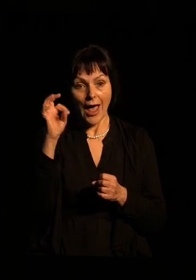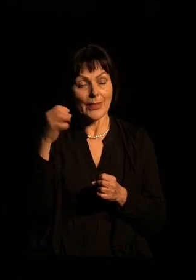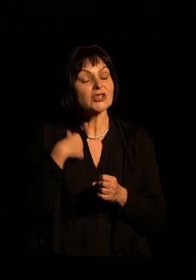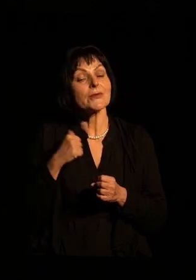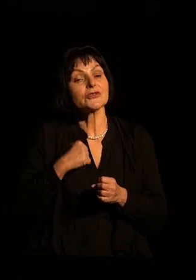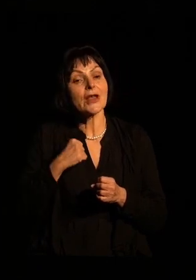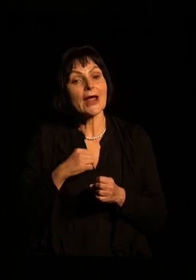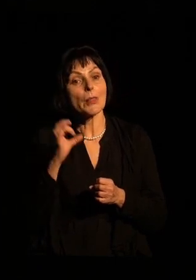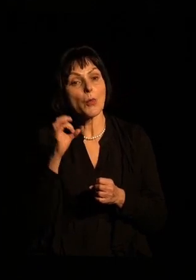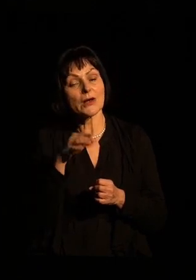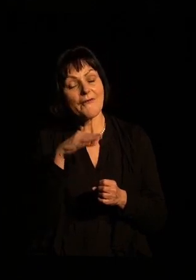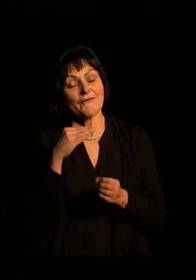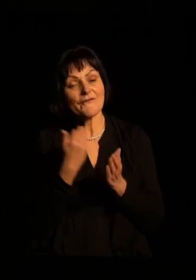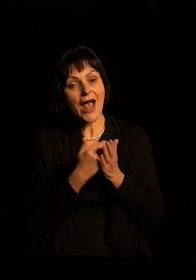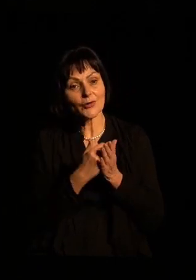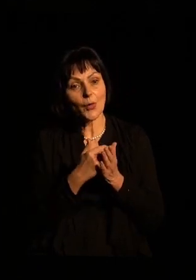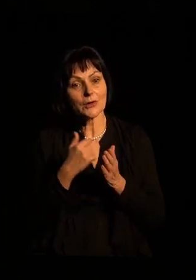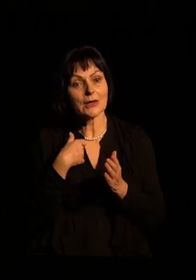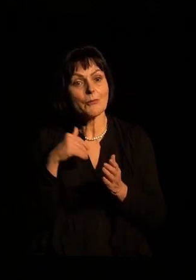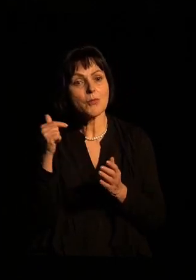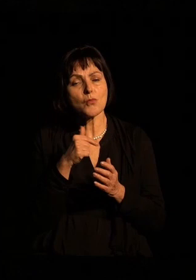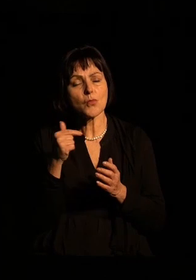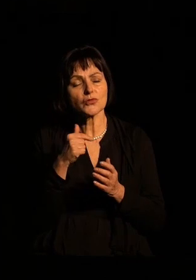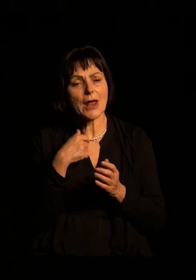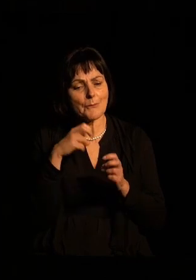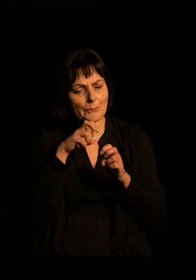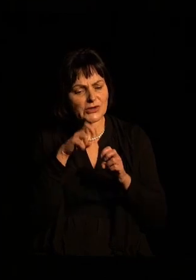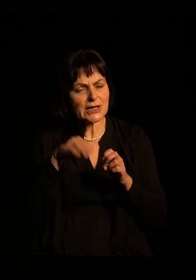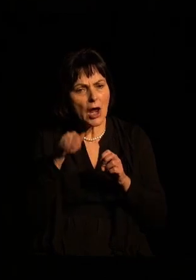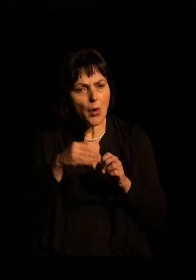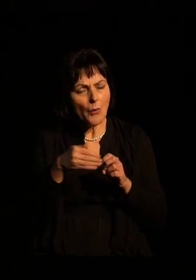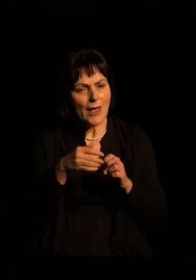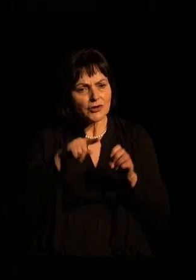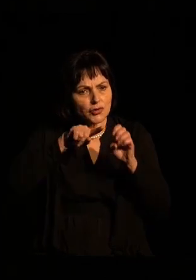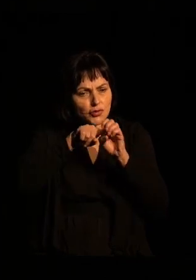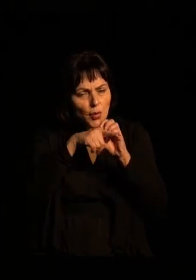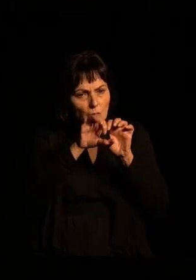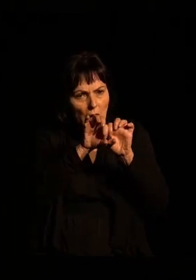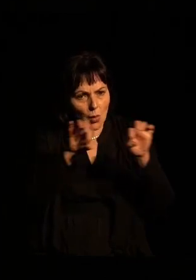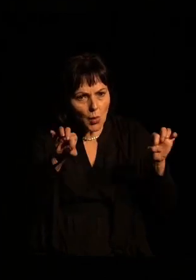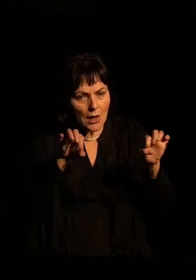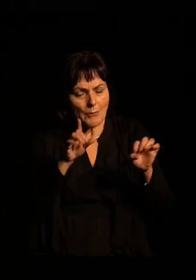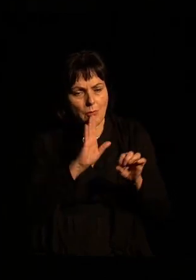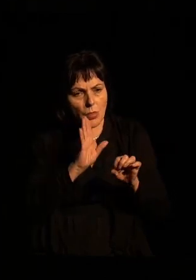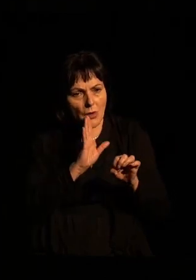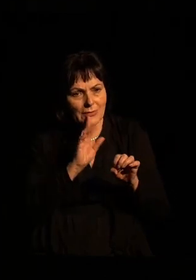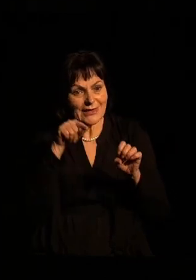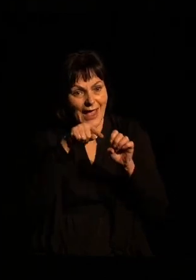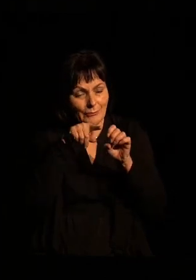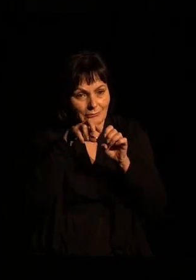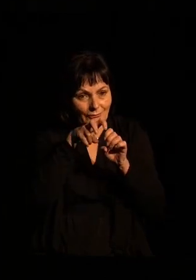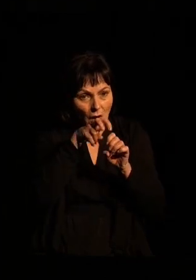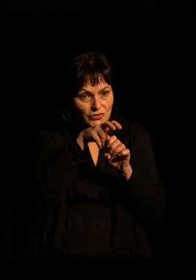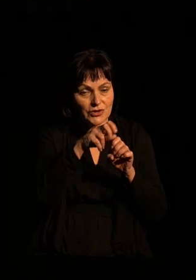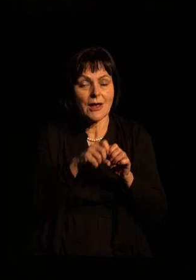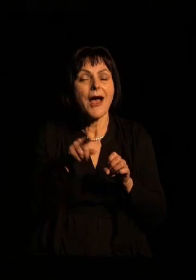na warunki, bo najczęściej trzeba w takim seraku przekopać taką dziurę, taką rurę jakby i dopiero tamtędy się wchodzi